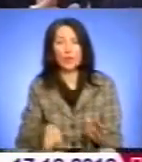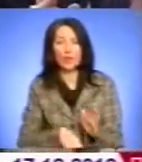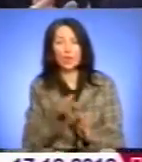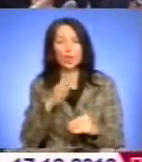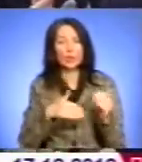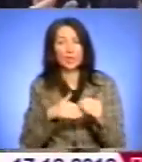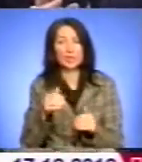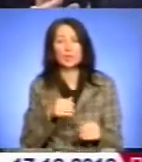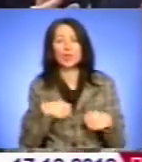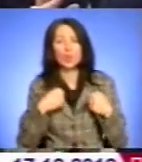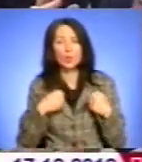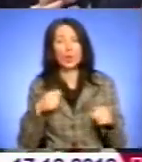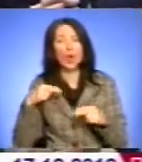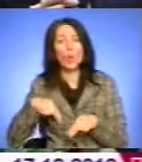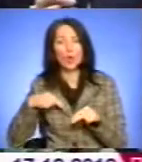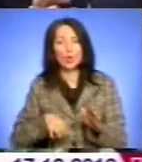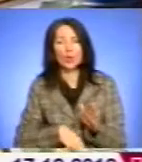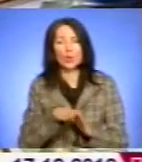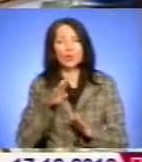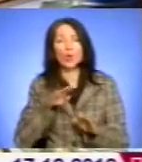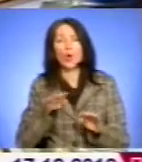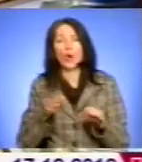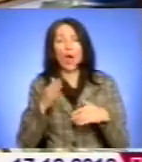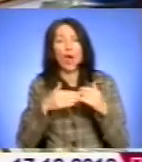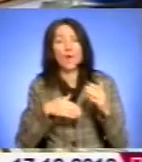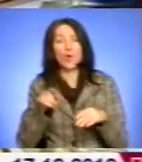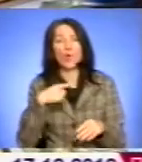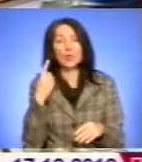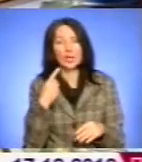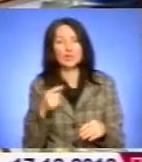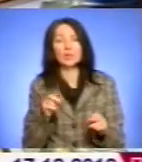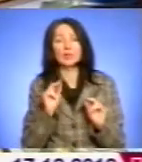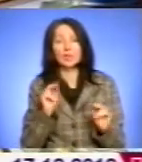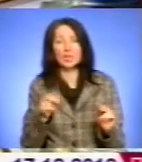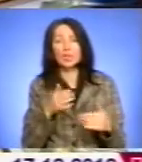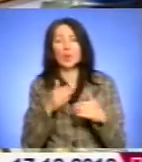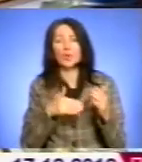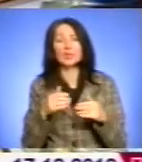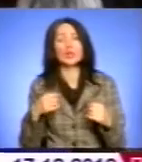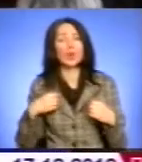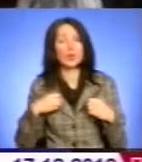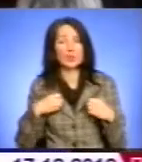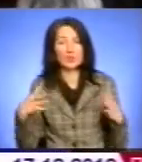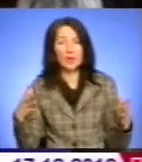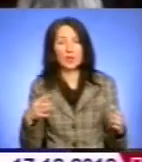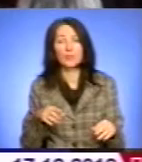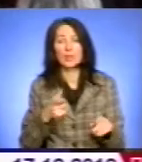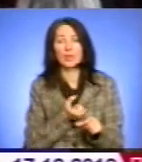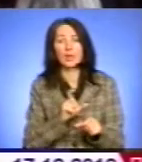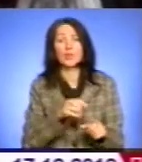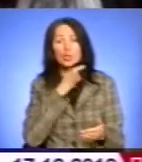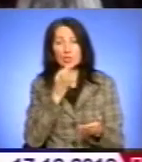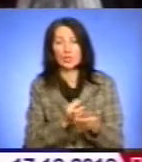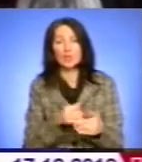професіоналізм, сумлінну працю, високу фахову майстерність та з нагоди професійного свята найбільш досвідченим і сумлінним